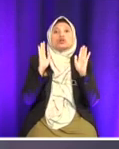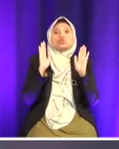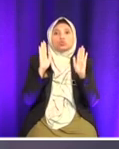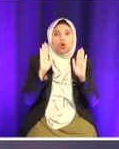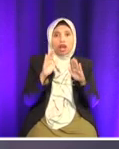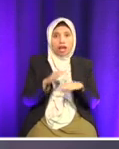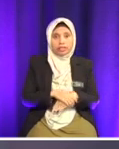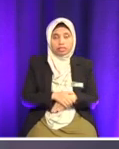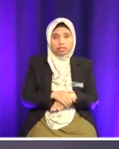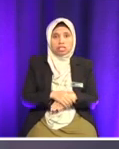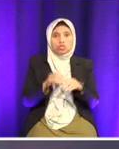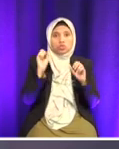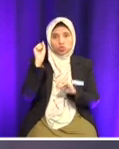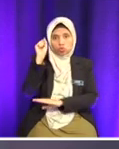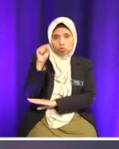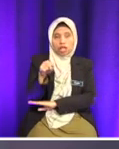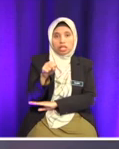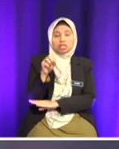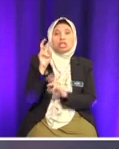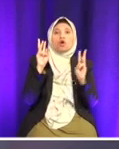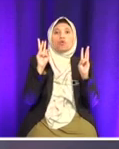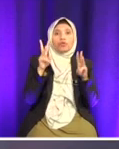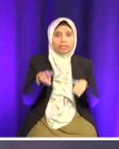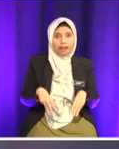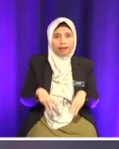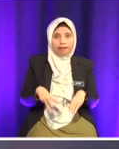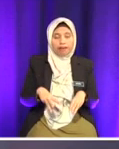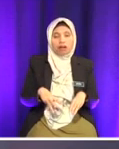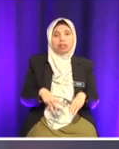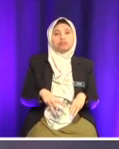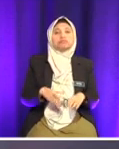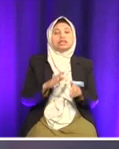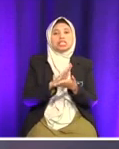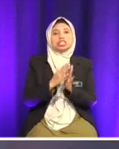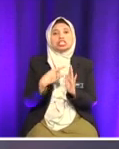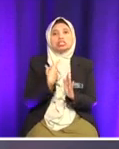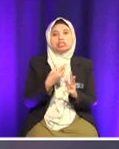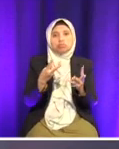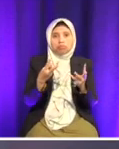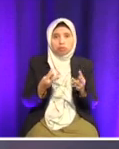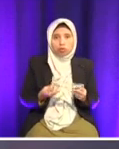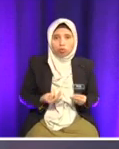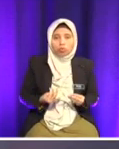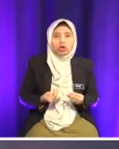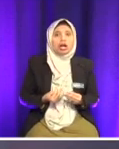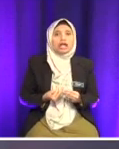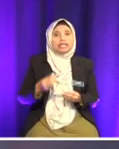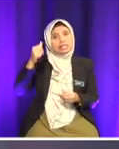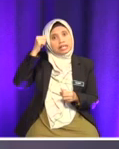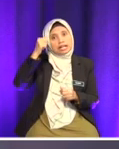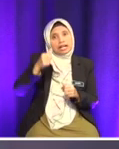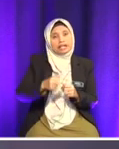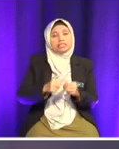selesai untuk qiya mulai kita pada hari tersebut jadi kita nah imbah satupun